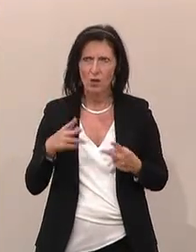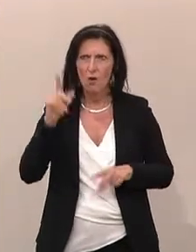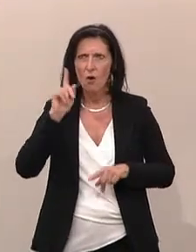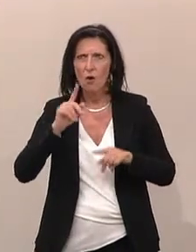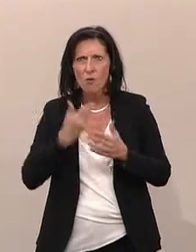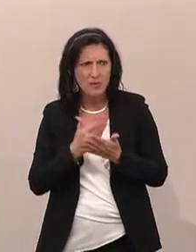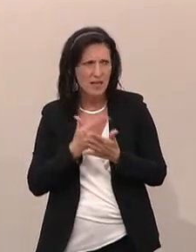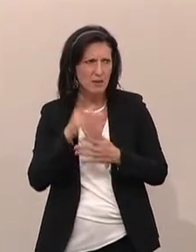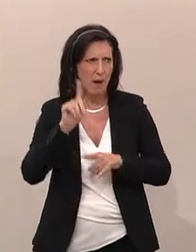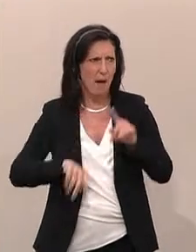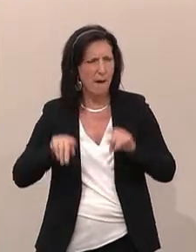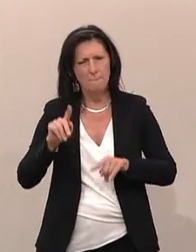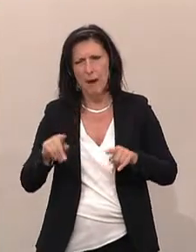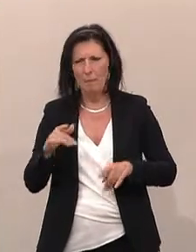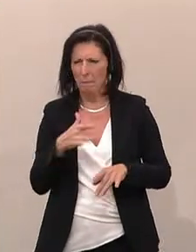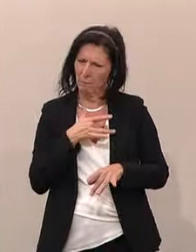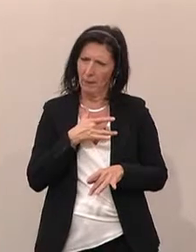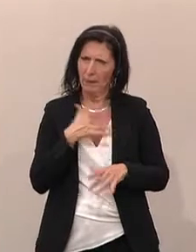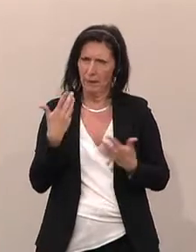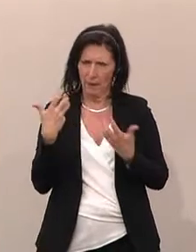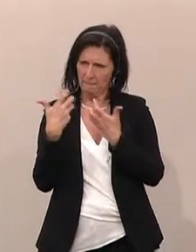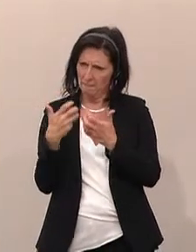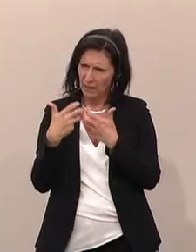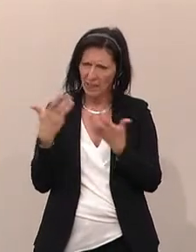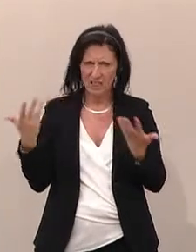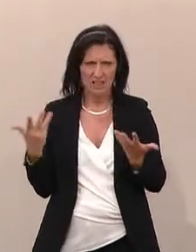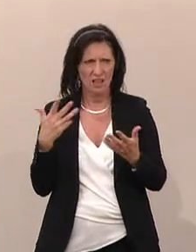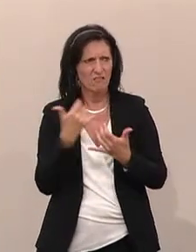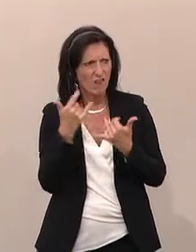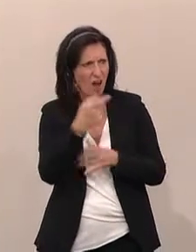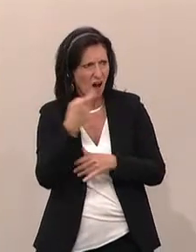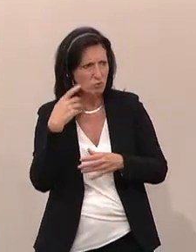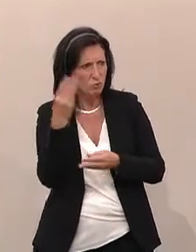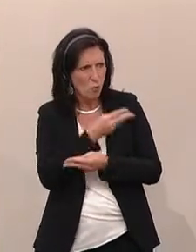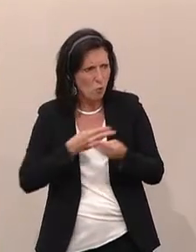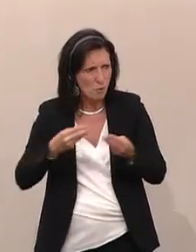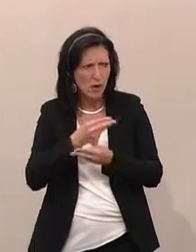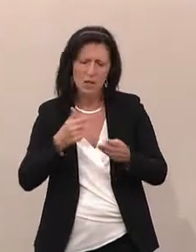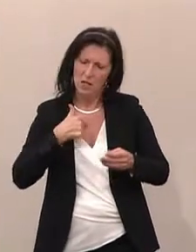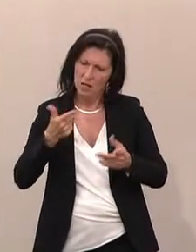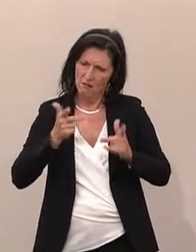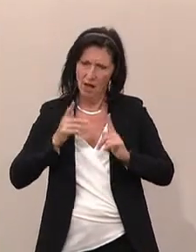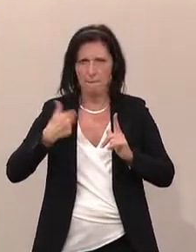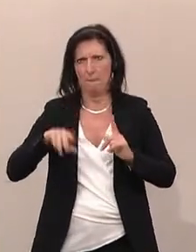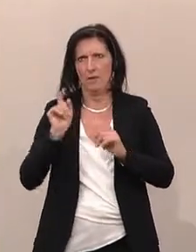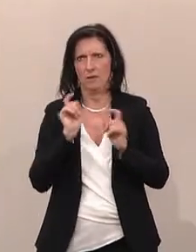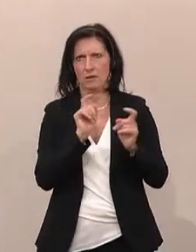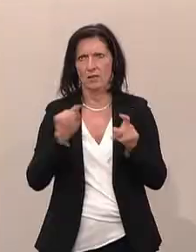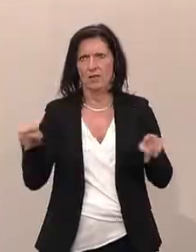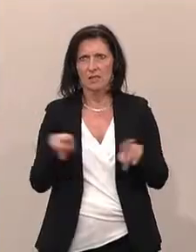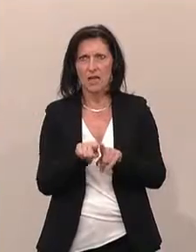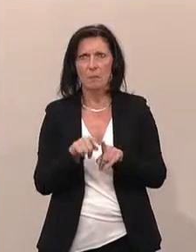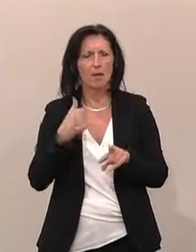ein bisschen weh, wie lieblos und sorglos wir mit diesen Berichten dann in den Ausschüssen umgehen. Dort würde ich mir mehr Diskussion erwarten, genauso wie ich mir